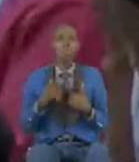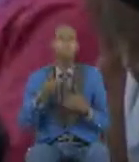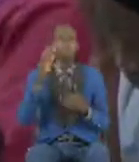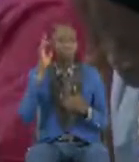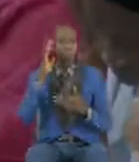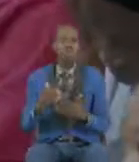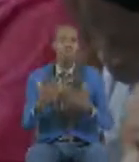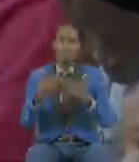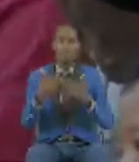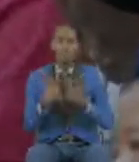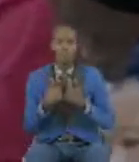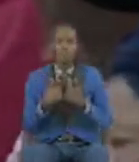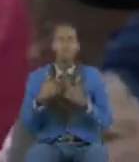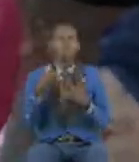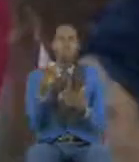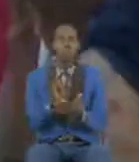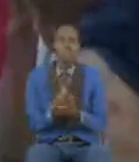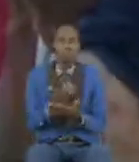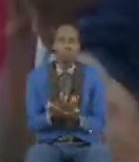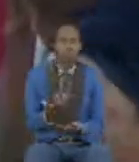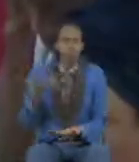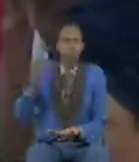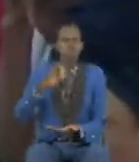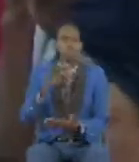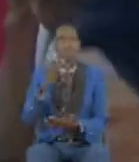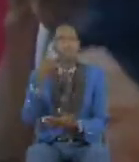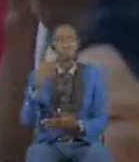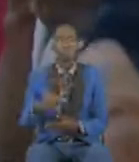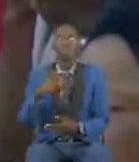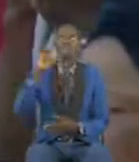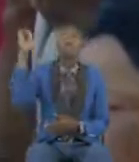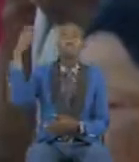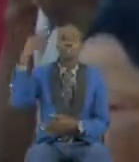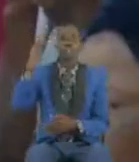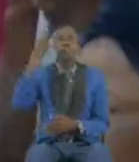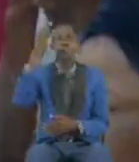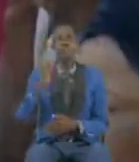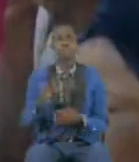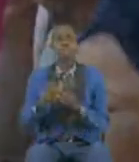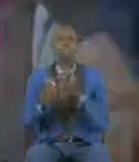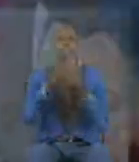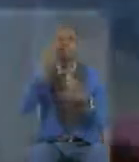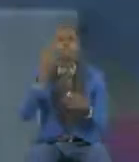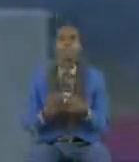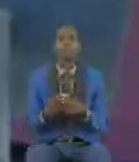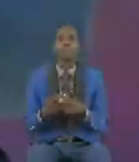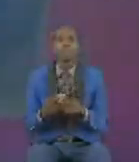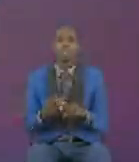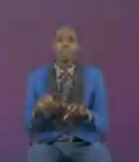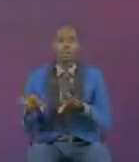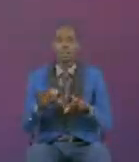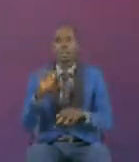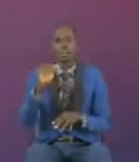la richesse de la parole de sa grâce. Je prie dans ton ministère, dans ta vie, que tu possèdes la richesse de la parole au nom de Jésus.